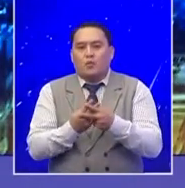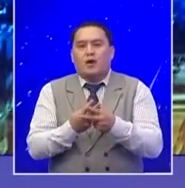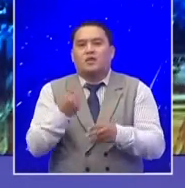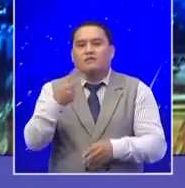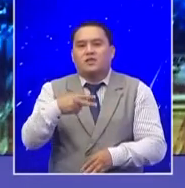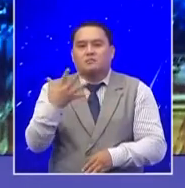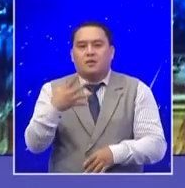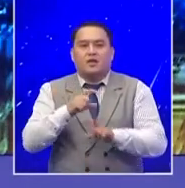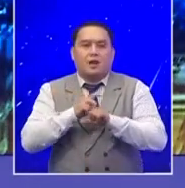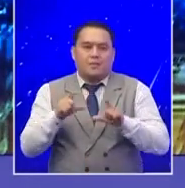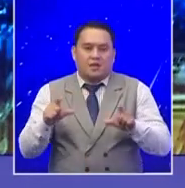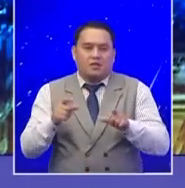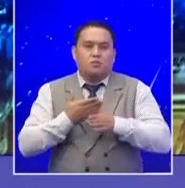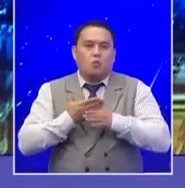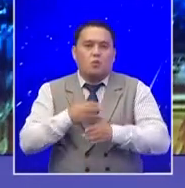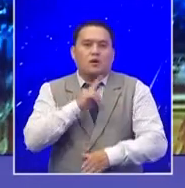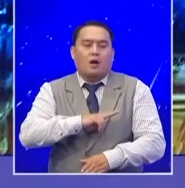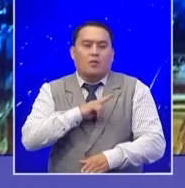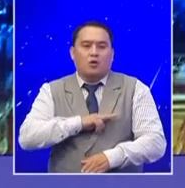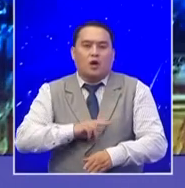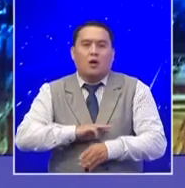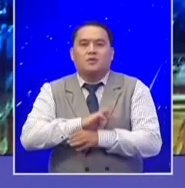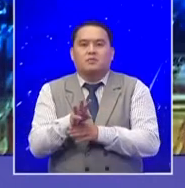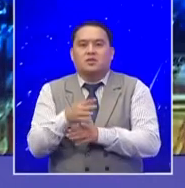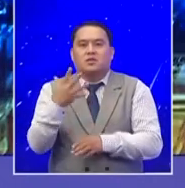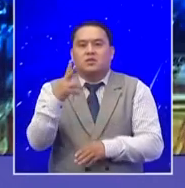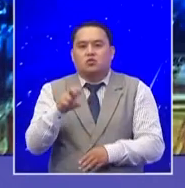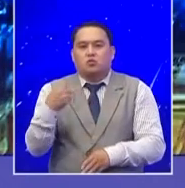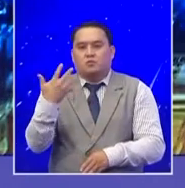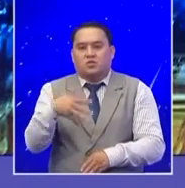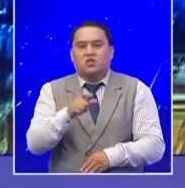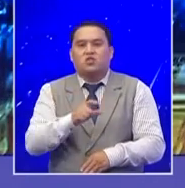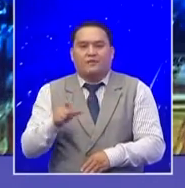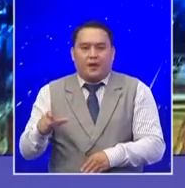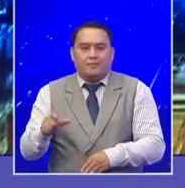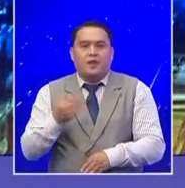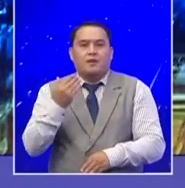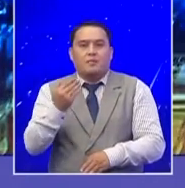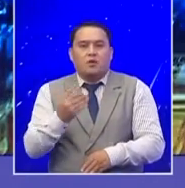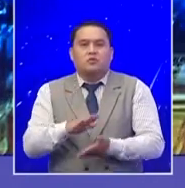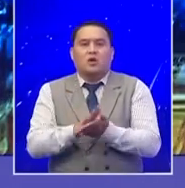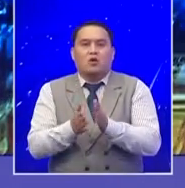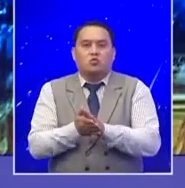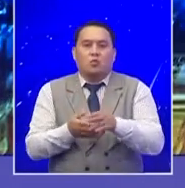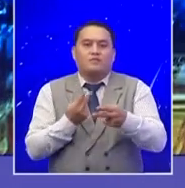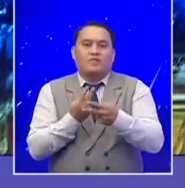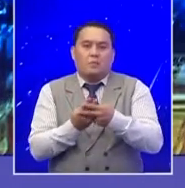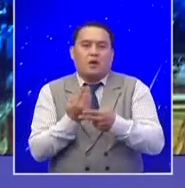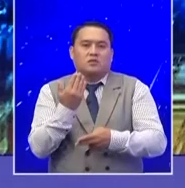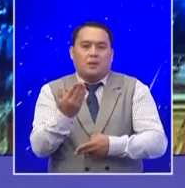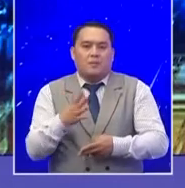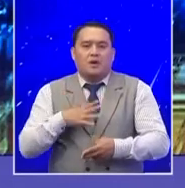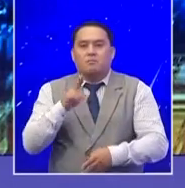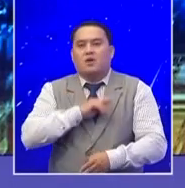функционирует 25 объектов. Благодаря их работе трудоустроено порядка 350 человек. По словам заключенных, представляемая